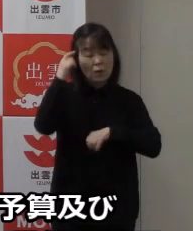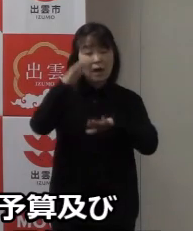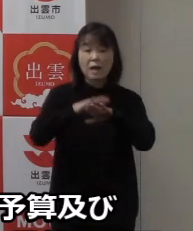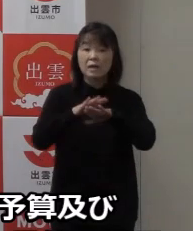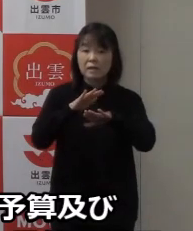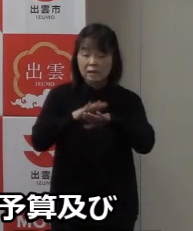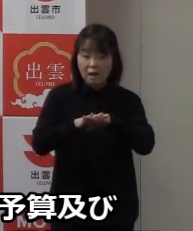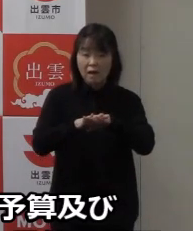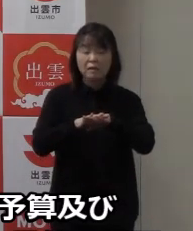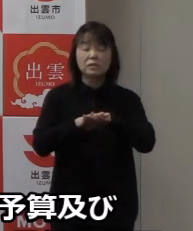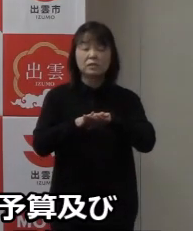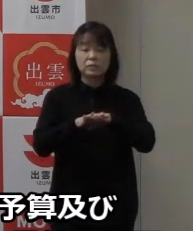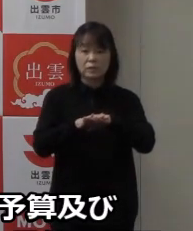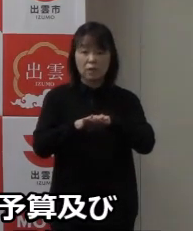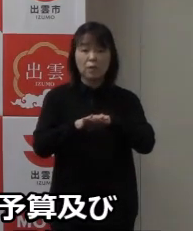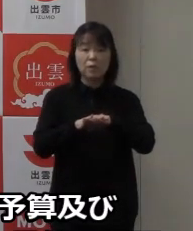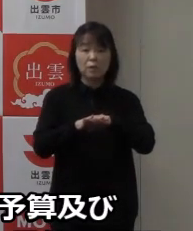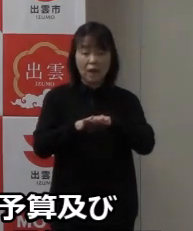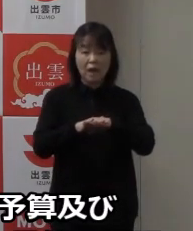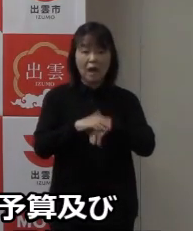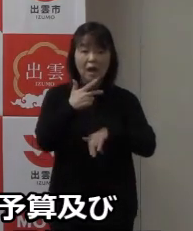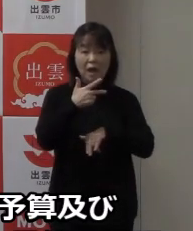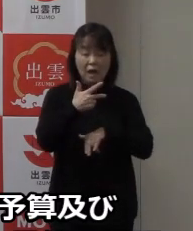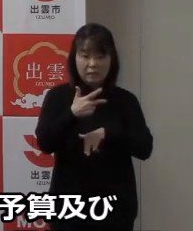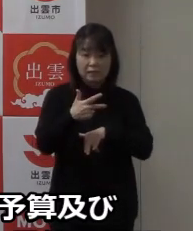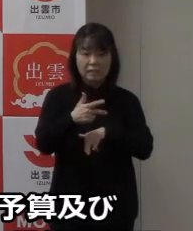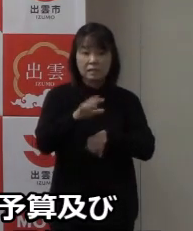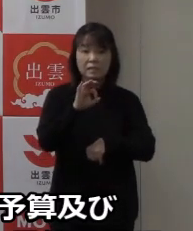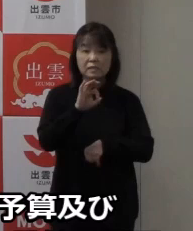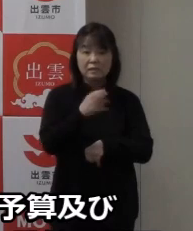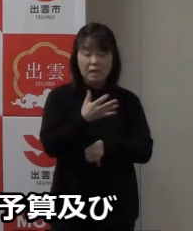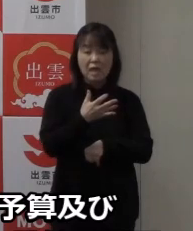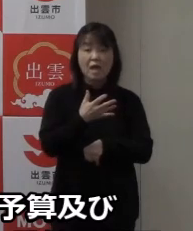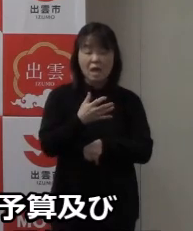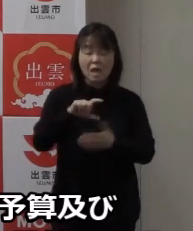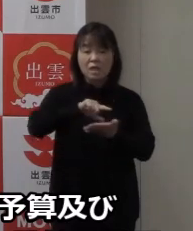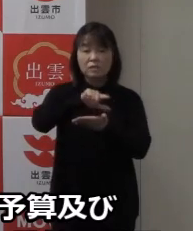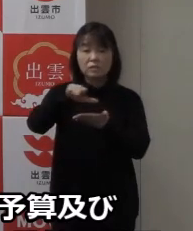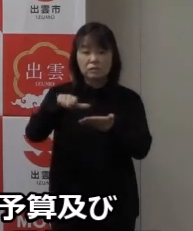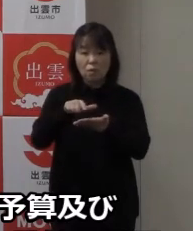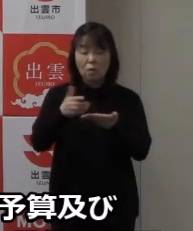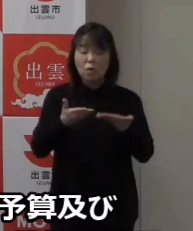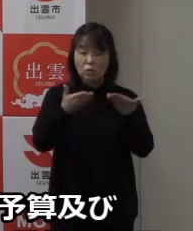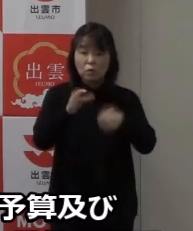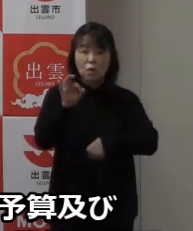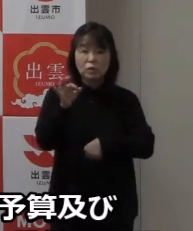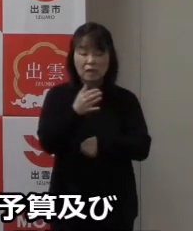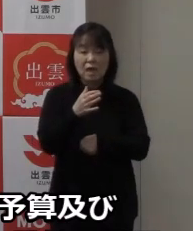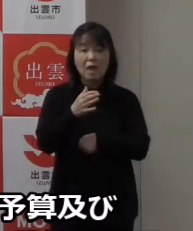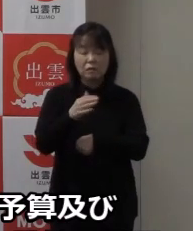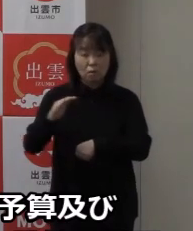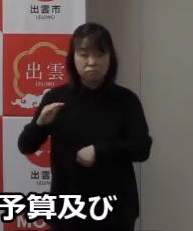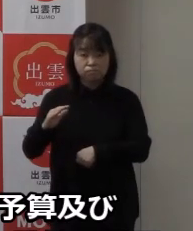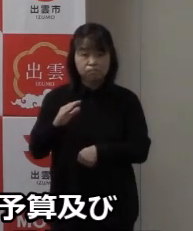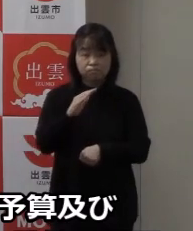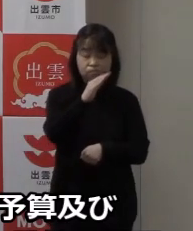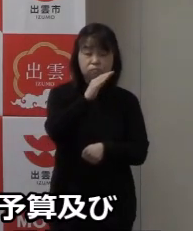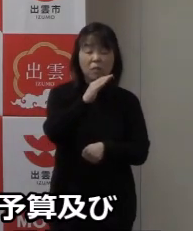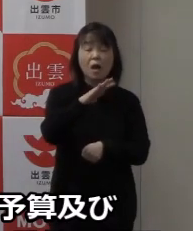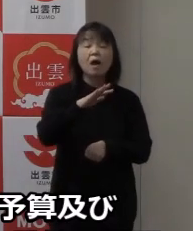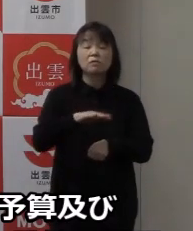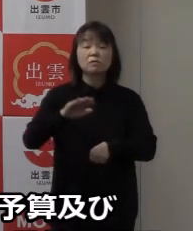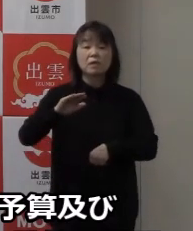して、市税や地方贈与税の伸びが見込まれるものの実質